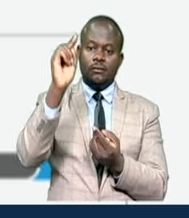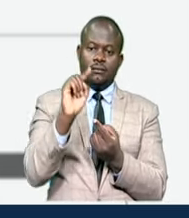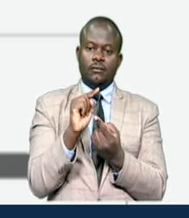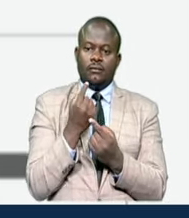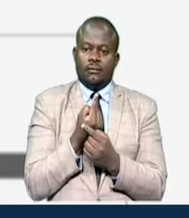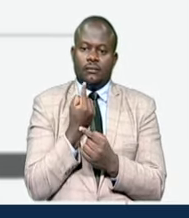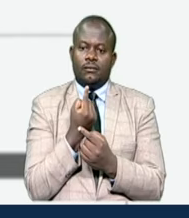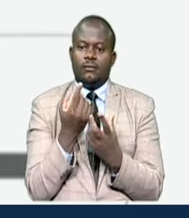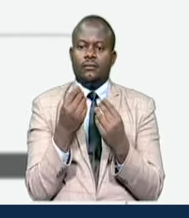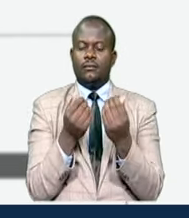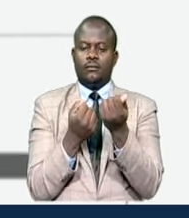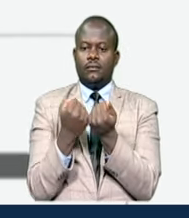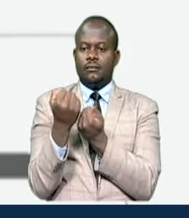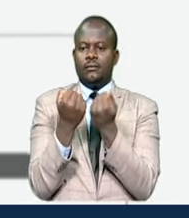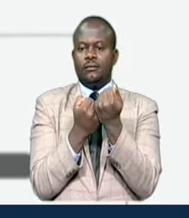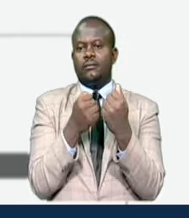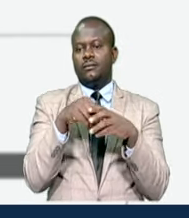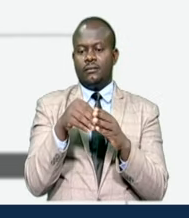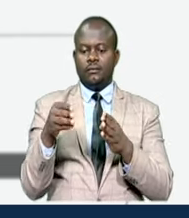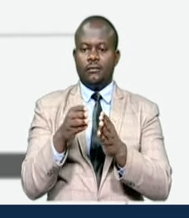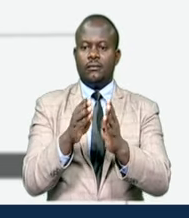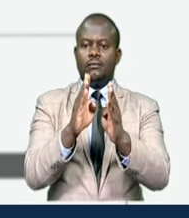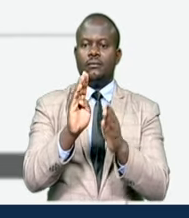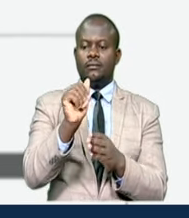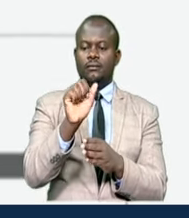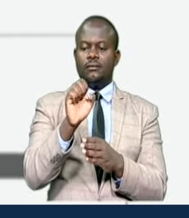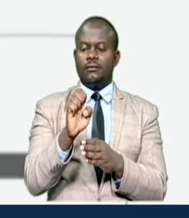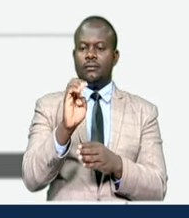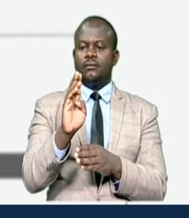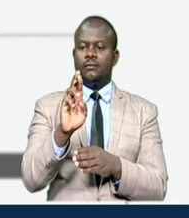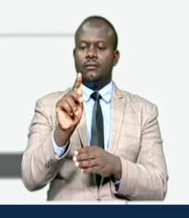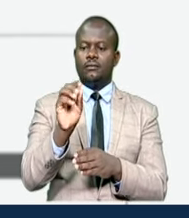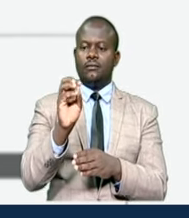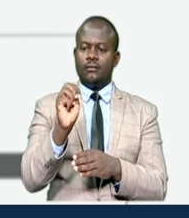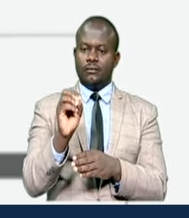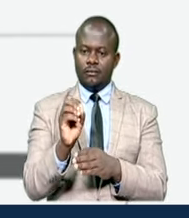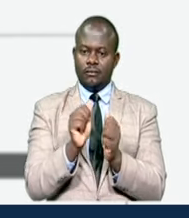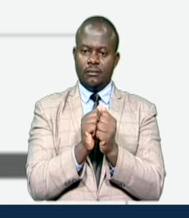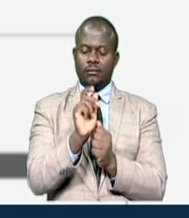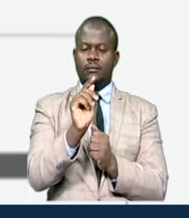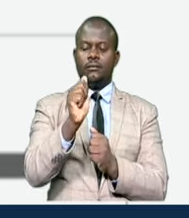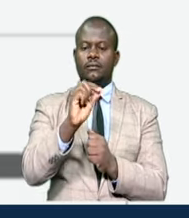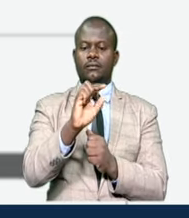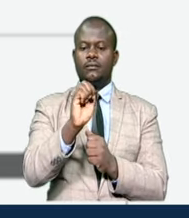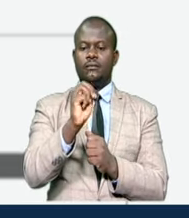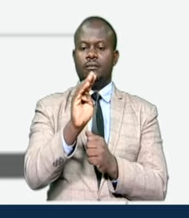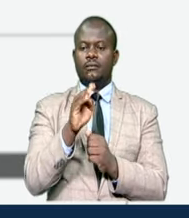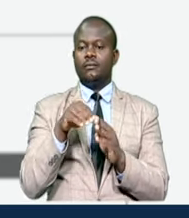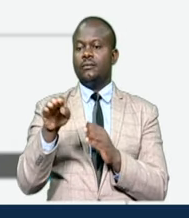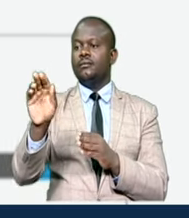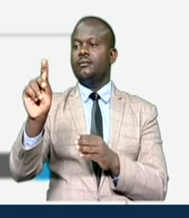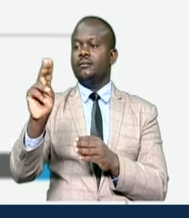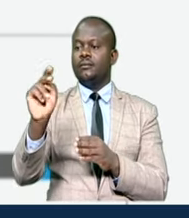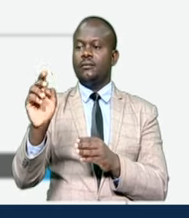ubwigunge ikoroshya ubuhahirane, harimo nk'umuhanda wabase Rukoma Nyagatare, Kagitumba Kayonza Rusumo,